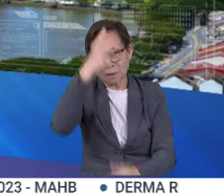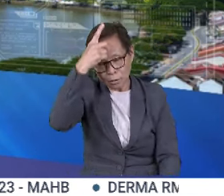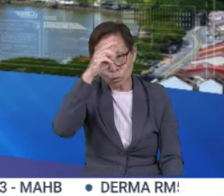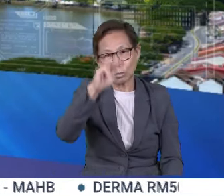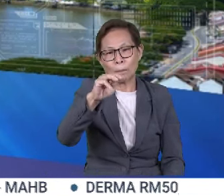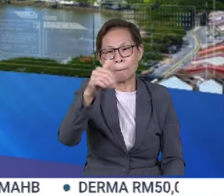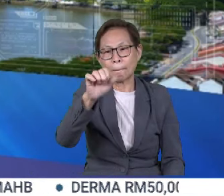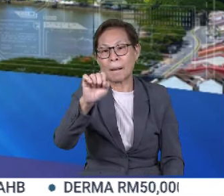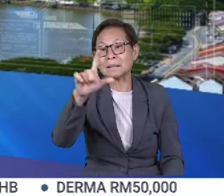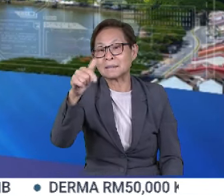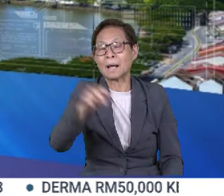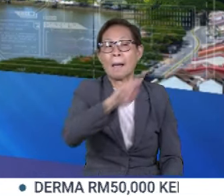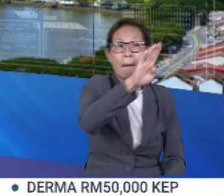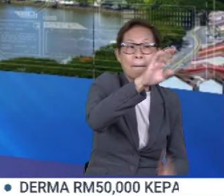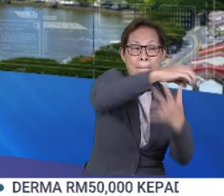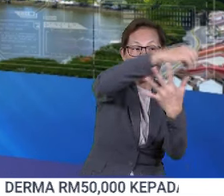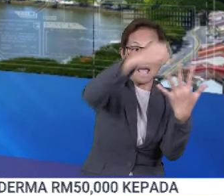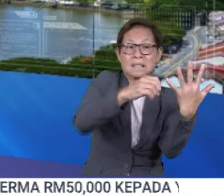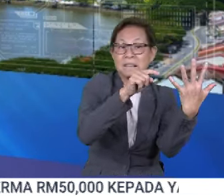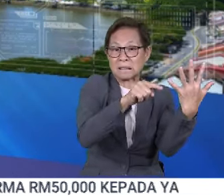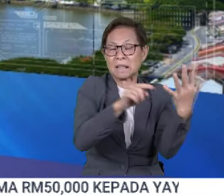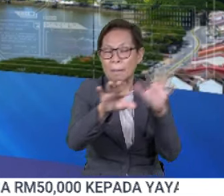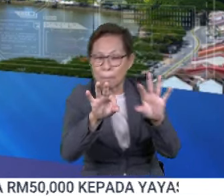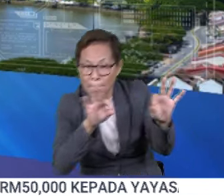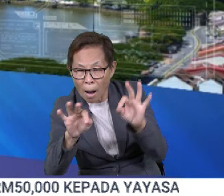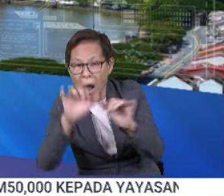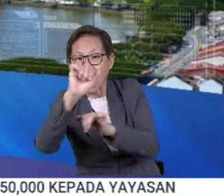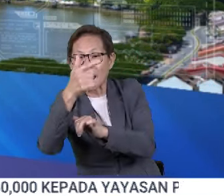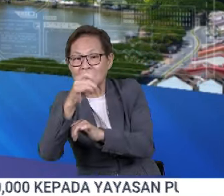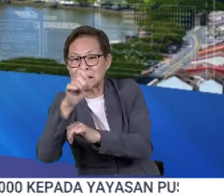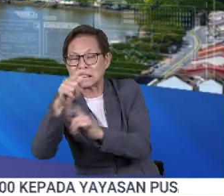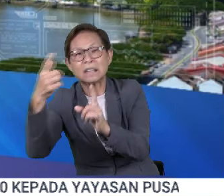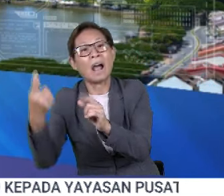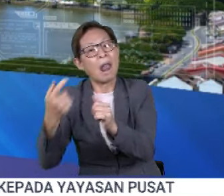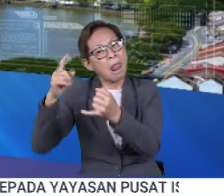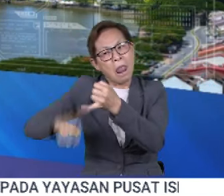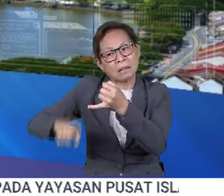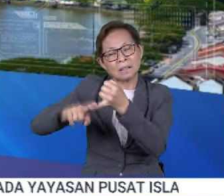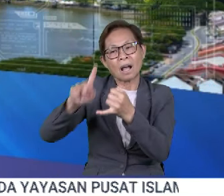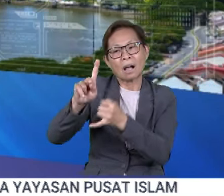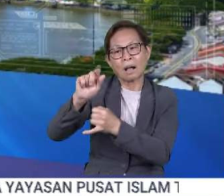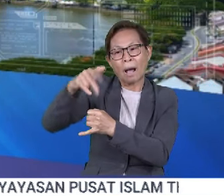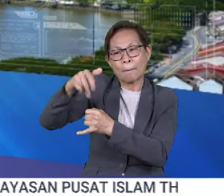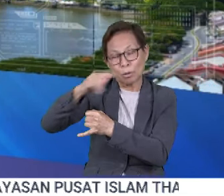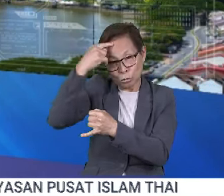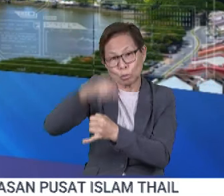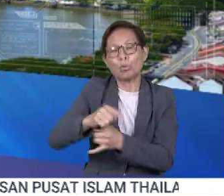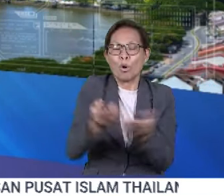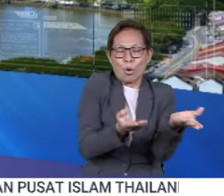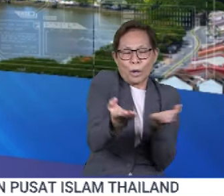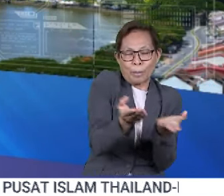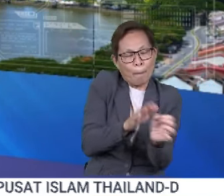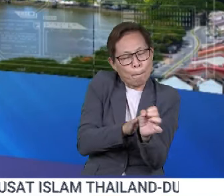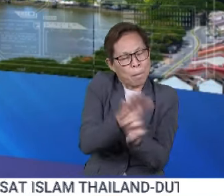memberitahu, BSN kini hanya dalam proses pelantikan ejen terakhir di Nanga Merit Kapit untuk mencapai liputan perkhidmatan penuh